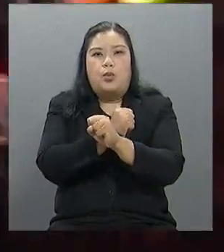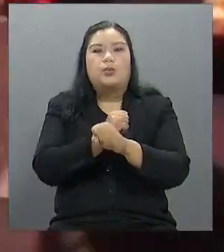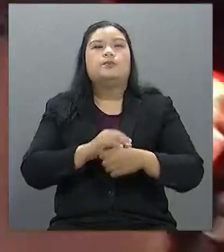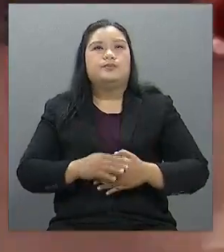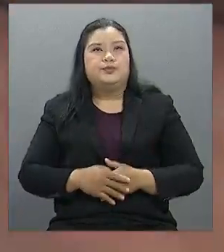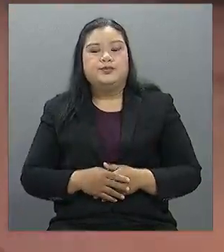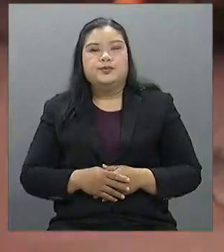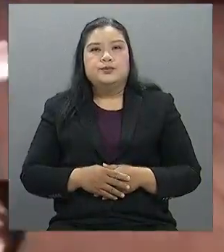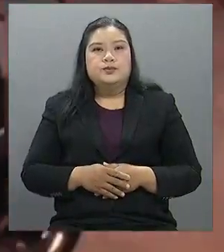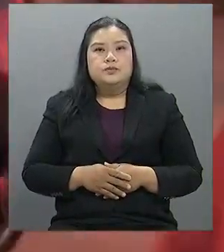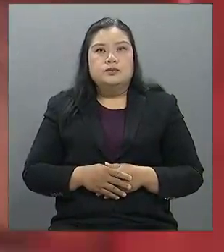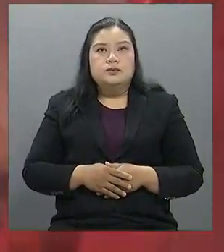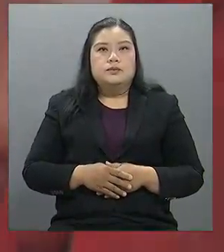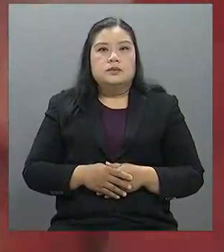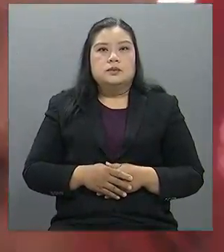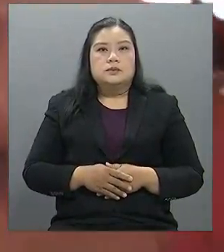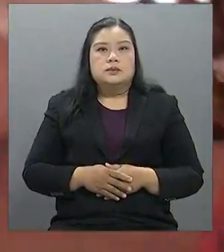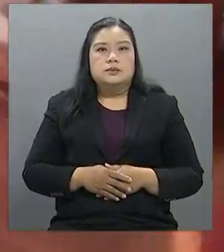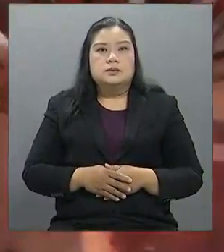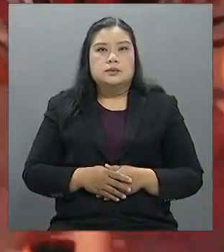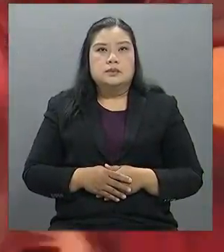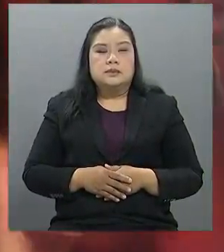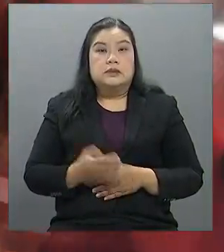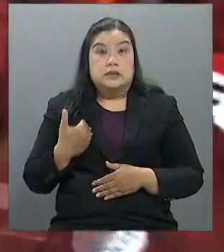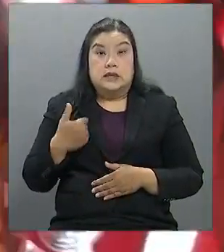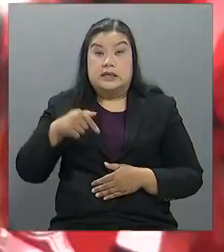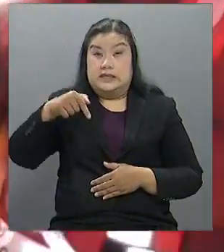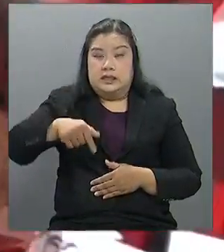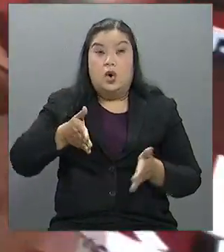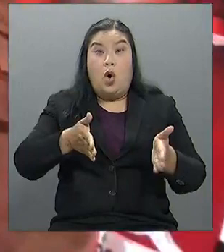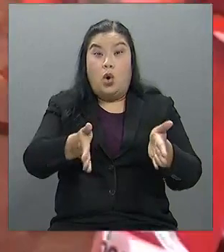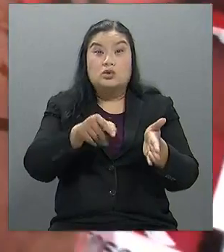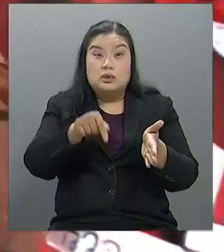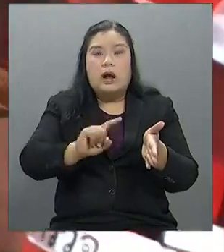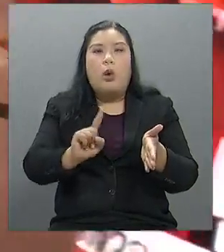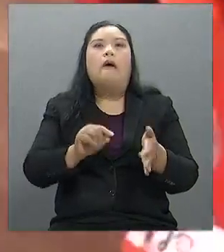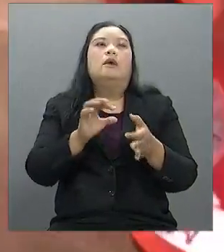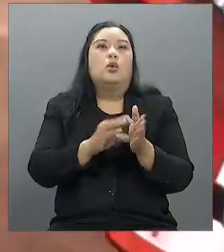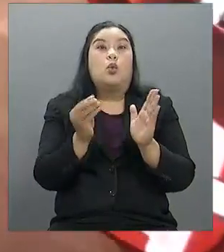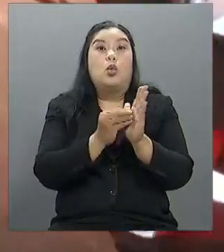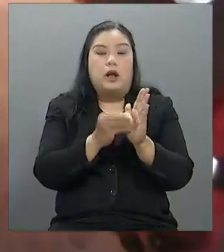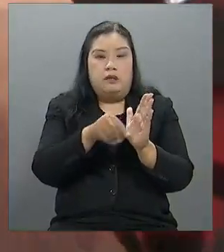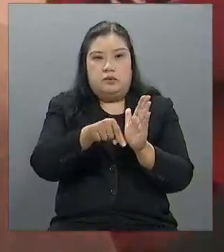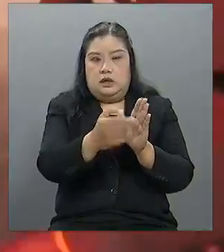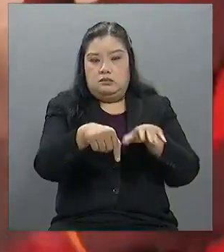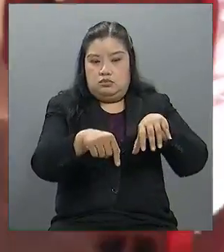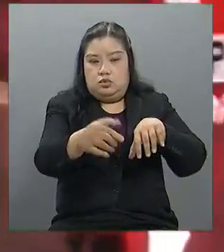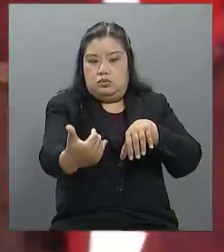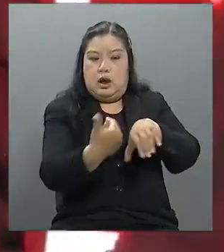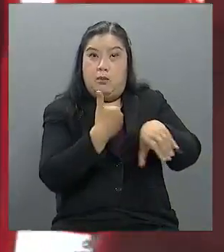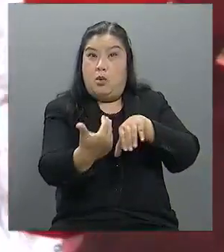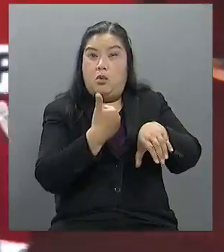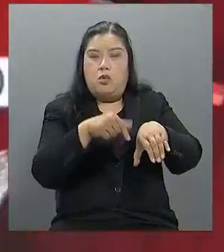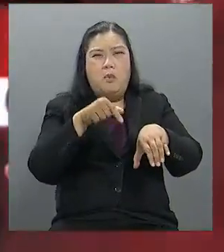ที่ช่วงนี้นะคะเป็นช่วงที่ประชาชนใช้เส้นทางดังกล่าวเข้ากรุงเทพเป็นจำนวนมากเลยตำรวจสภ.ชัยโยก็เลยกวดขันป้องปรามด้วยการต